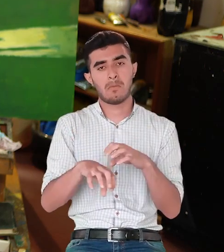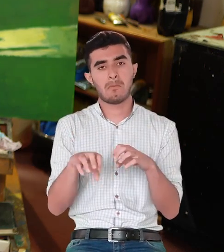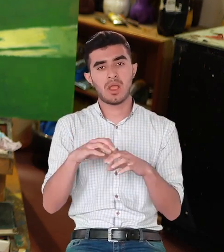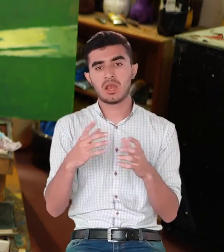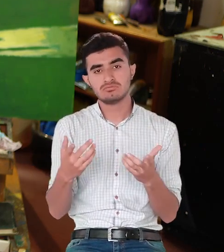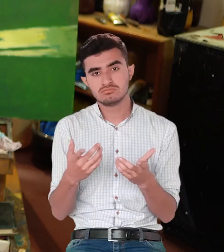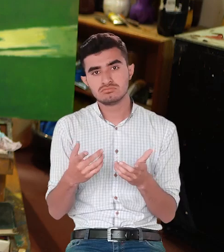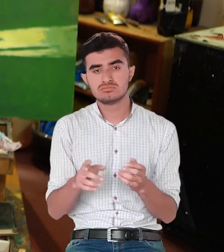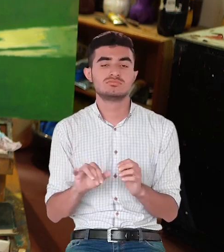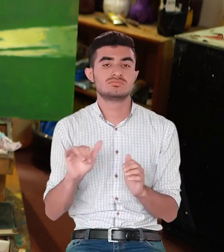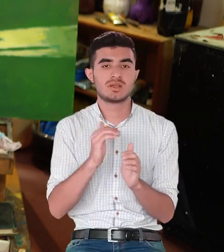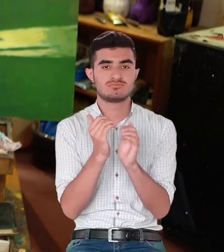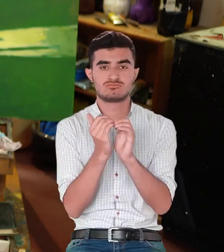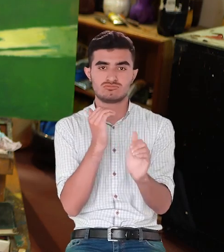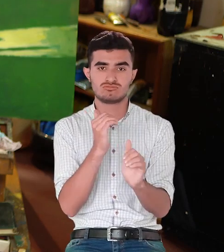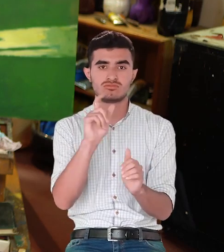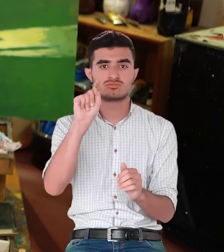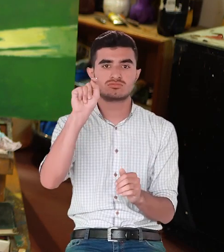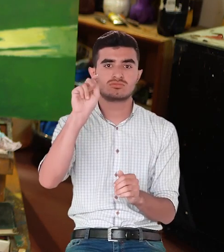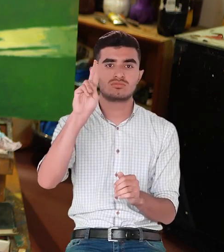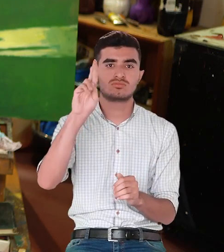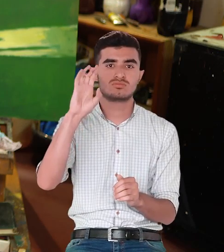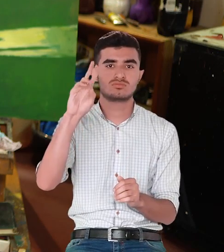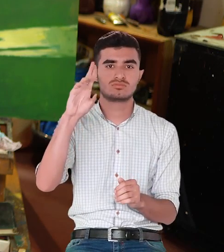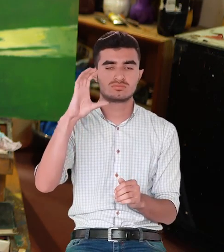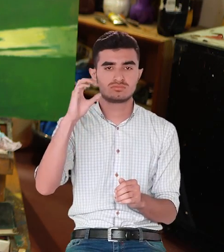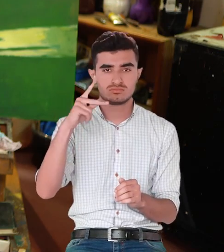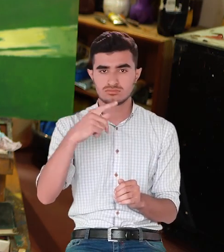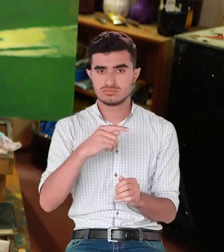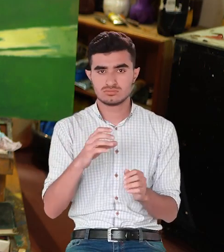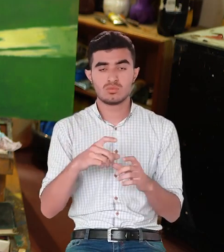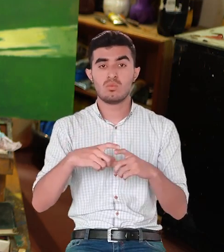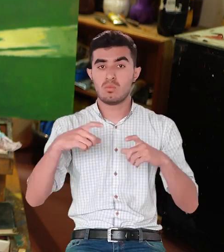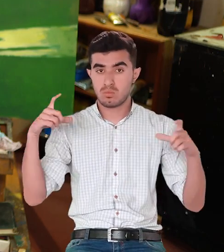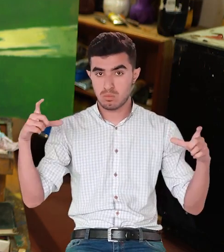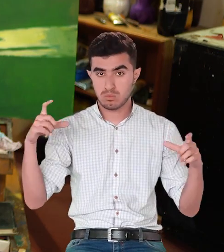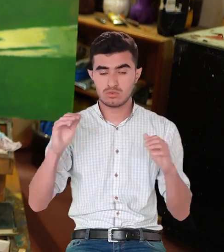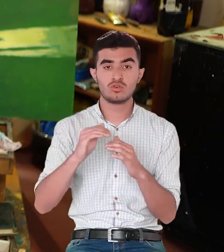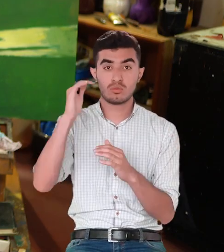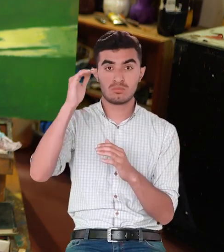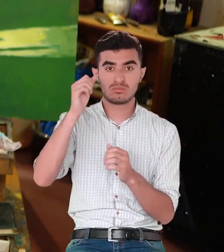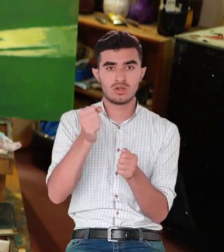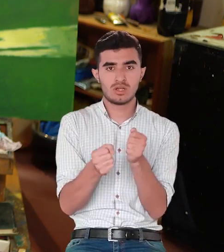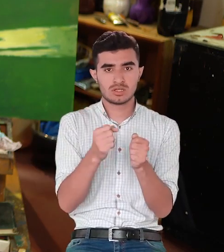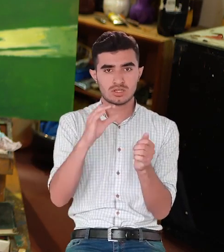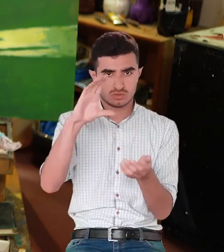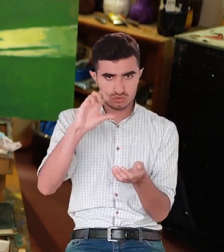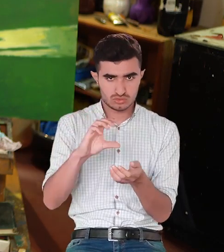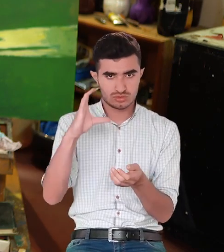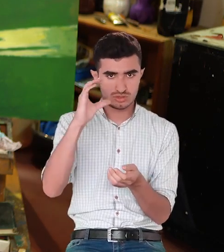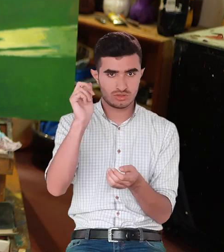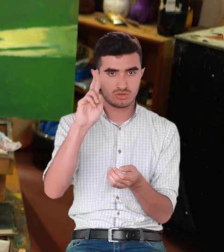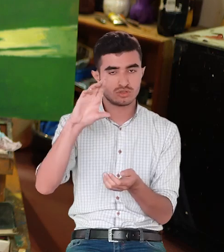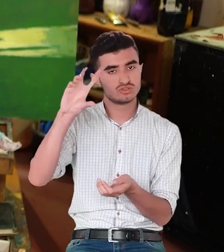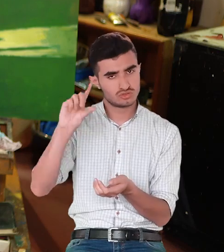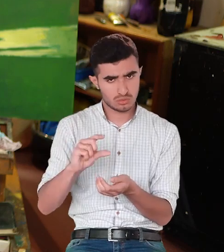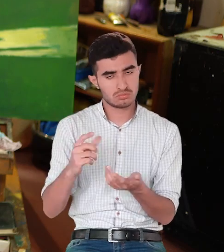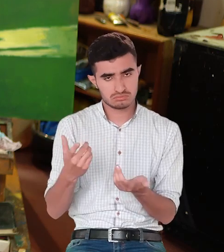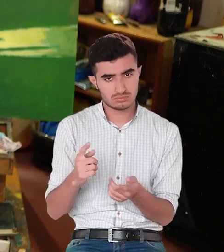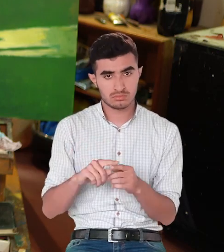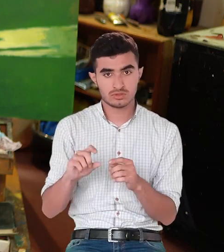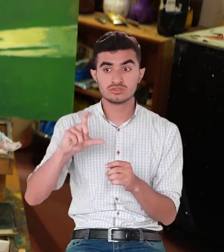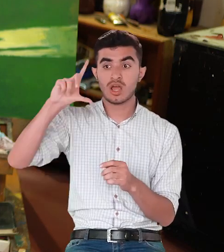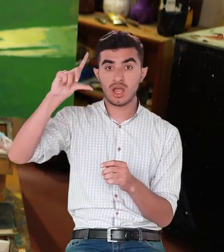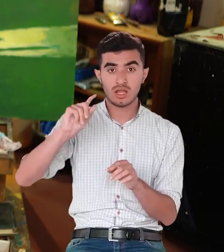جاتی ہے. تو وہ پرپورشن وہ یہ ہوتا ہے, لیکن سارا کا سارا اندر اسٹرکچر وہی ہوتا ہے. تو اس